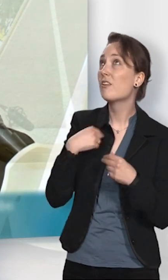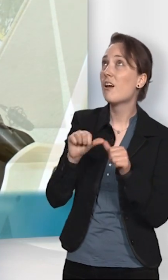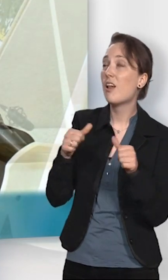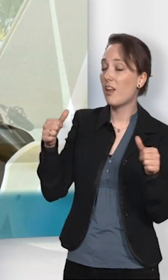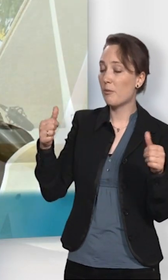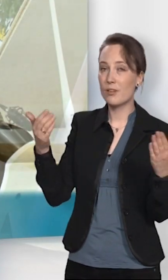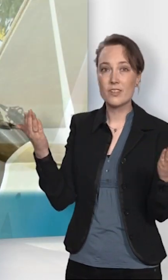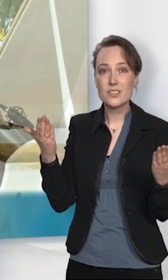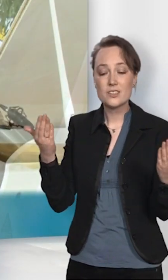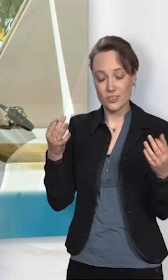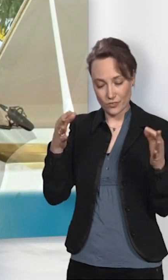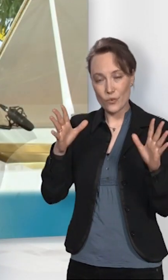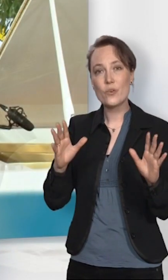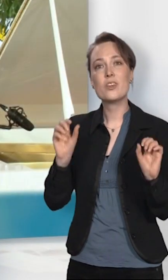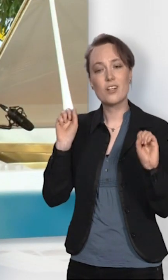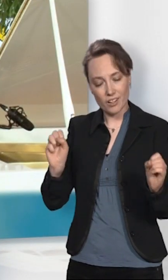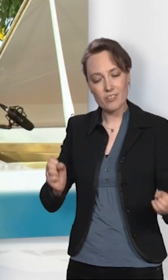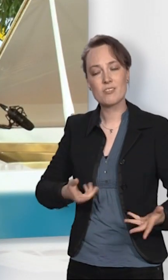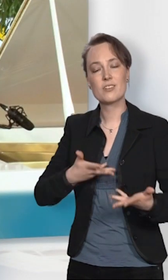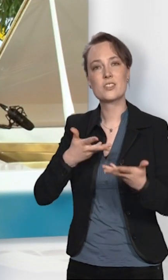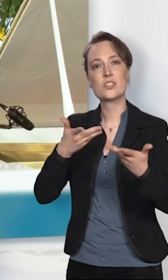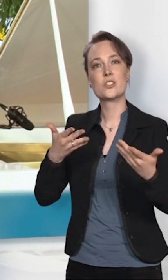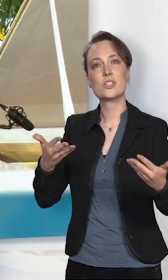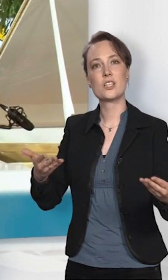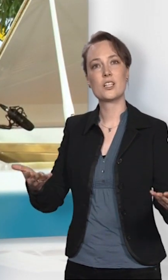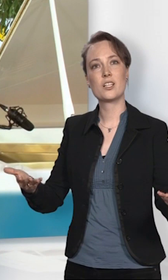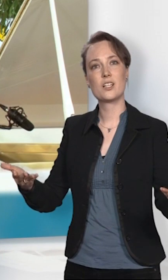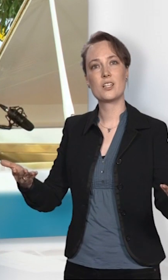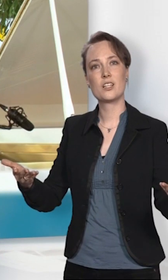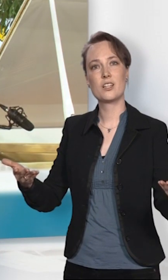erlebe, das Wunder kann